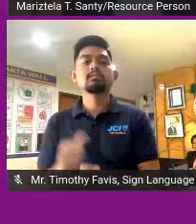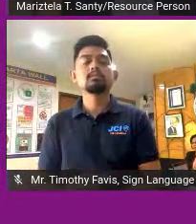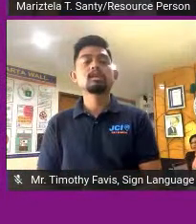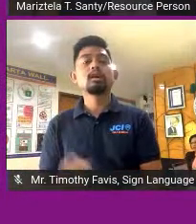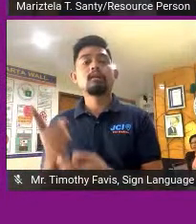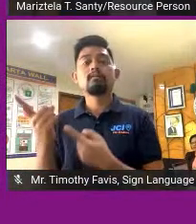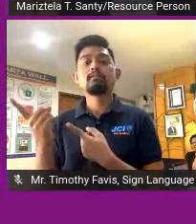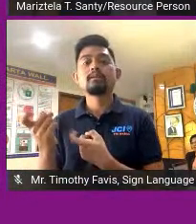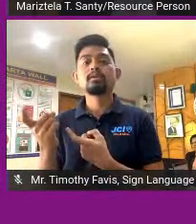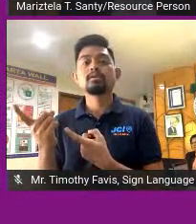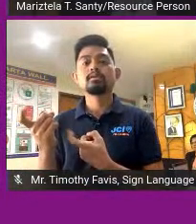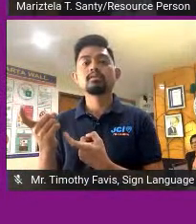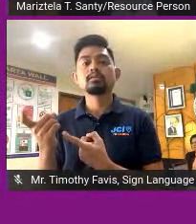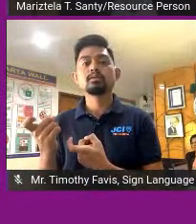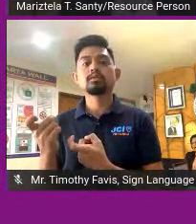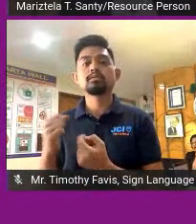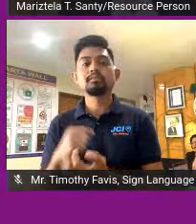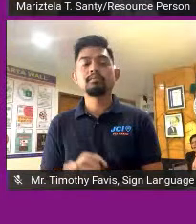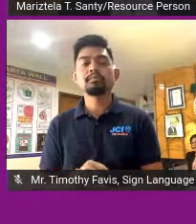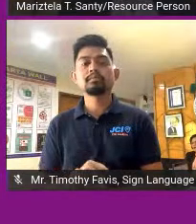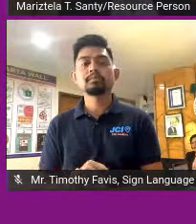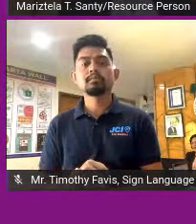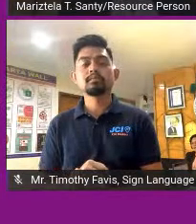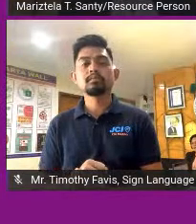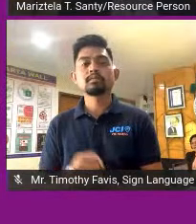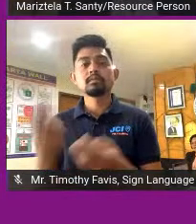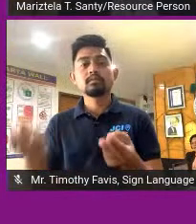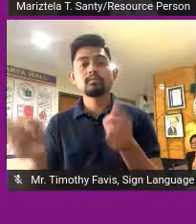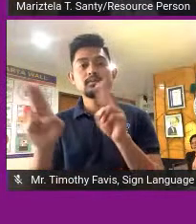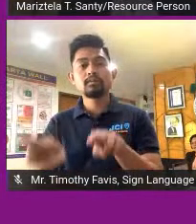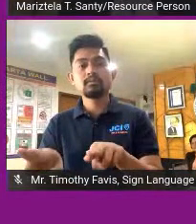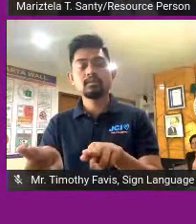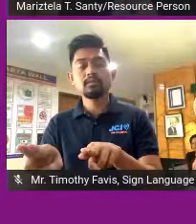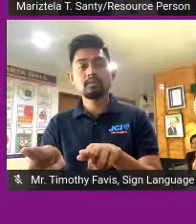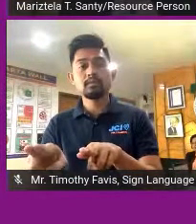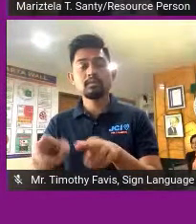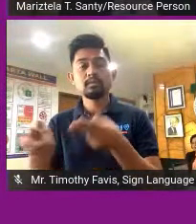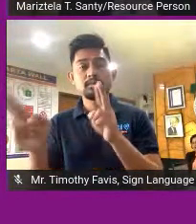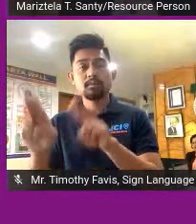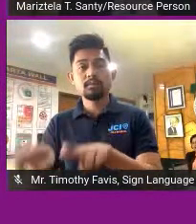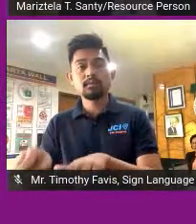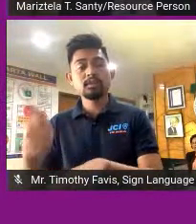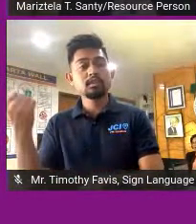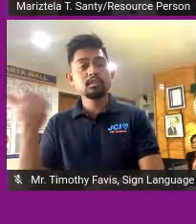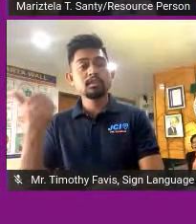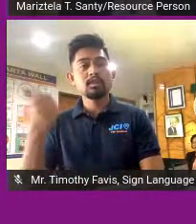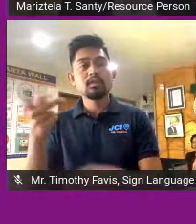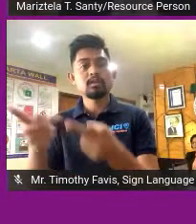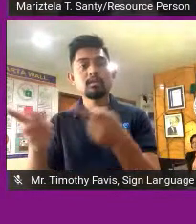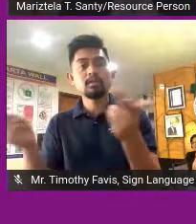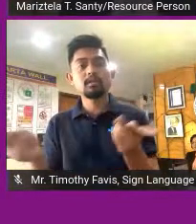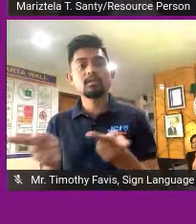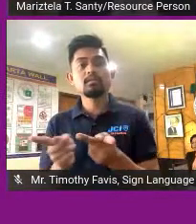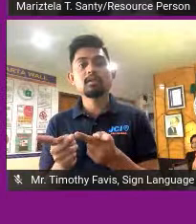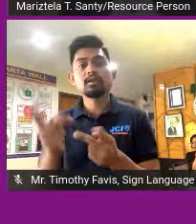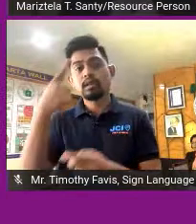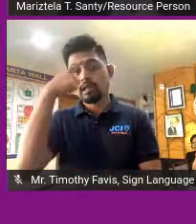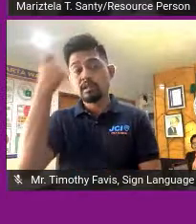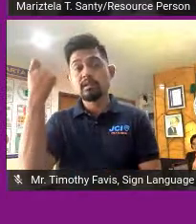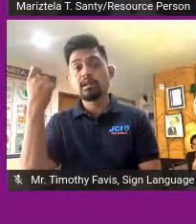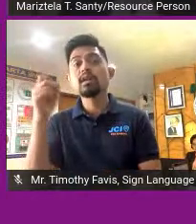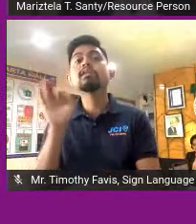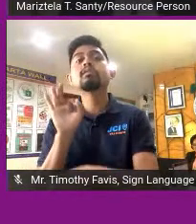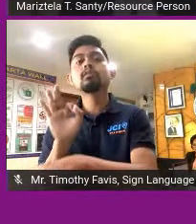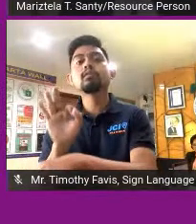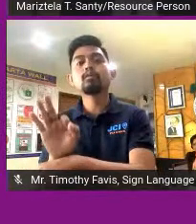Ang prostitution ay nangyayari sa ibang mga LGUs or sa ibang lugar kasi